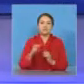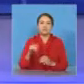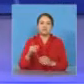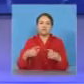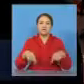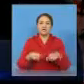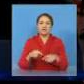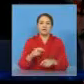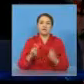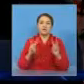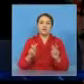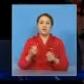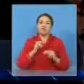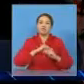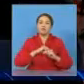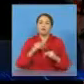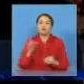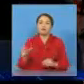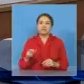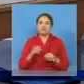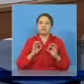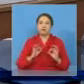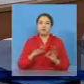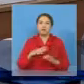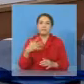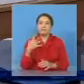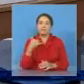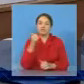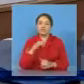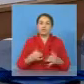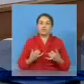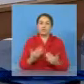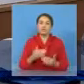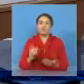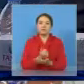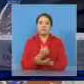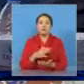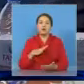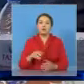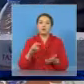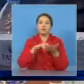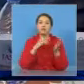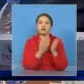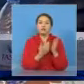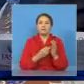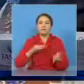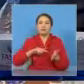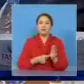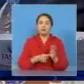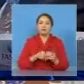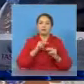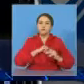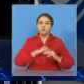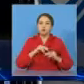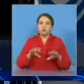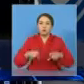басты тақырыптың бірі еңбек адамның жайы. Сондай-ақ алдағы 5 жылға арналған жаңа стратегия қабылданды. Бұл бағдарламаның негізгі мақсаты жұмысшылардың